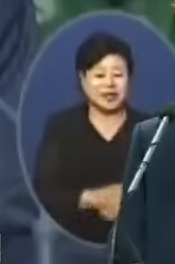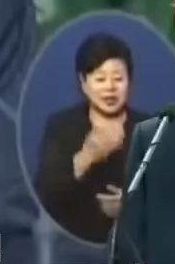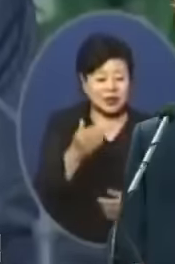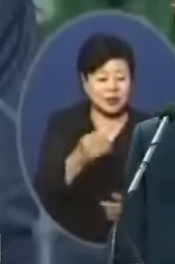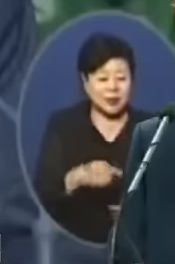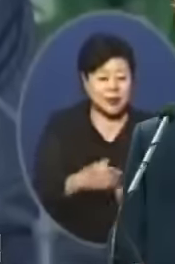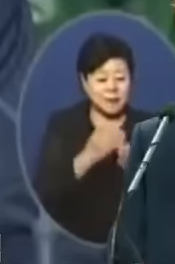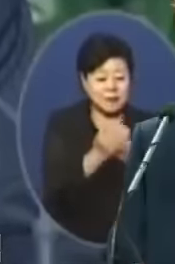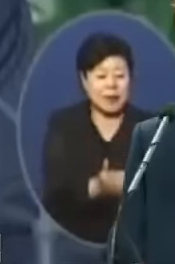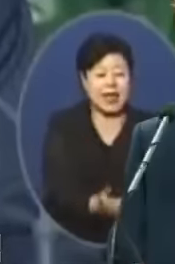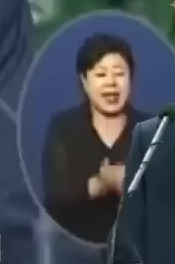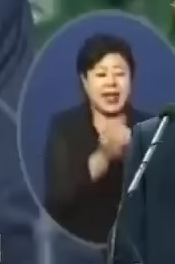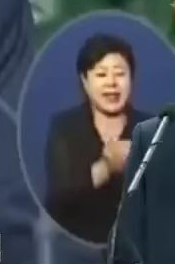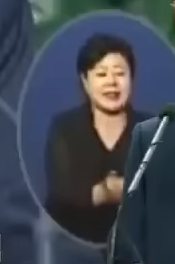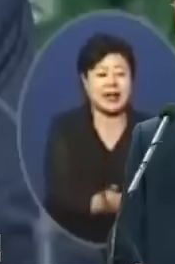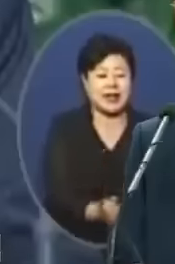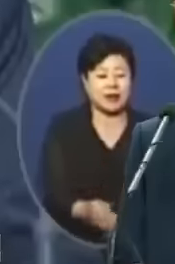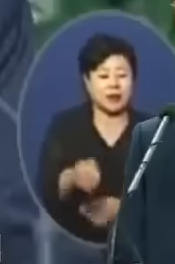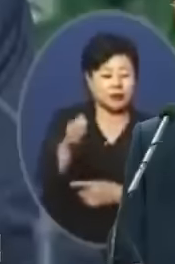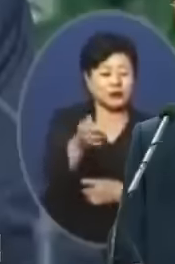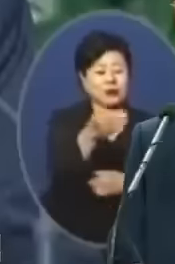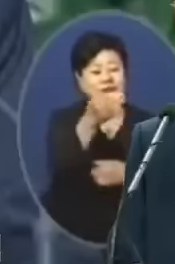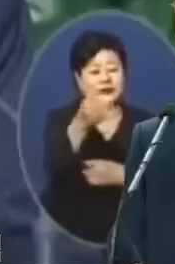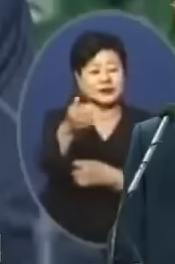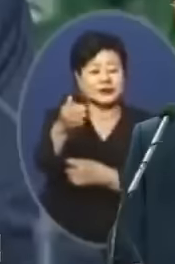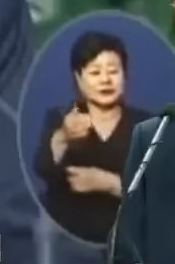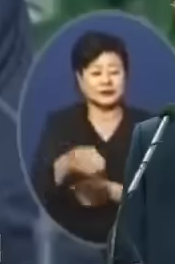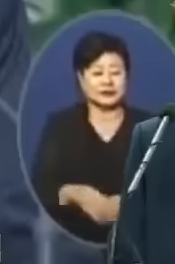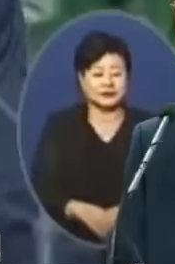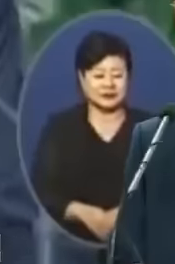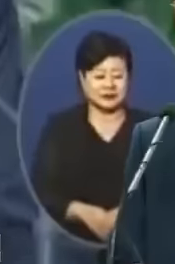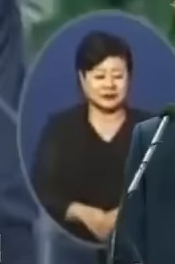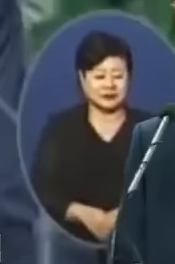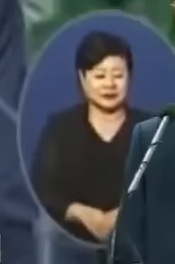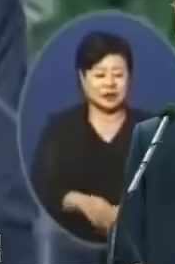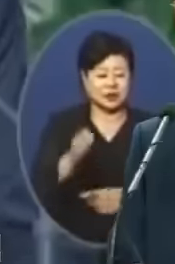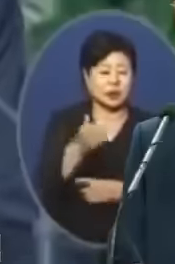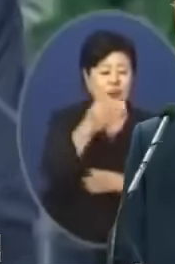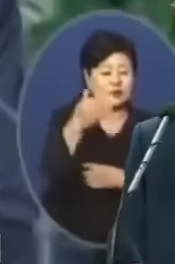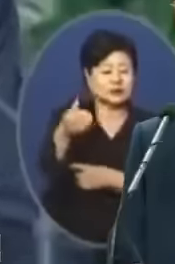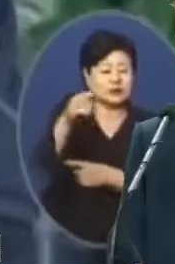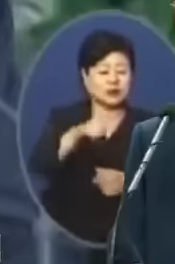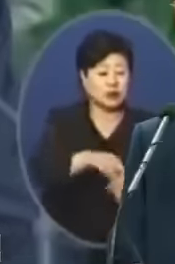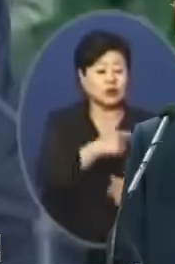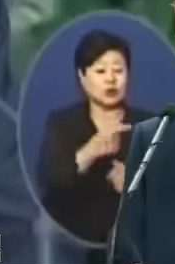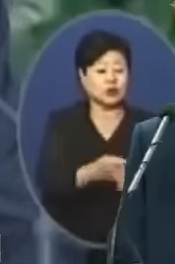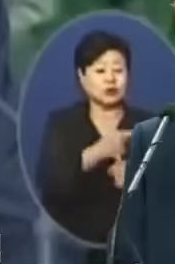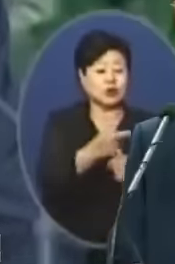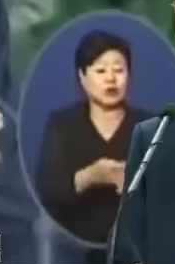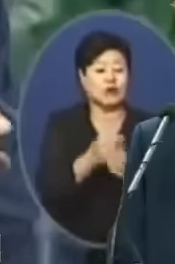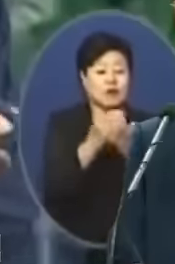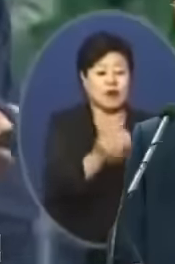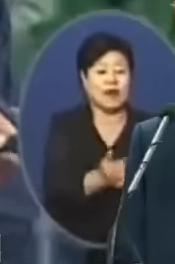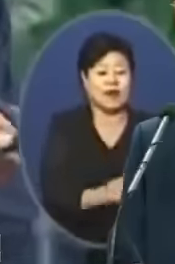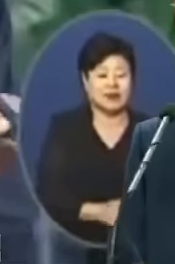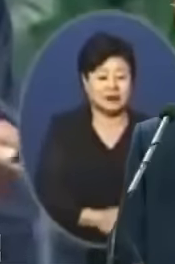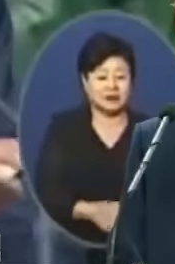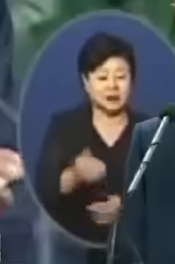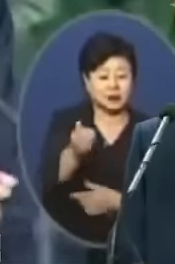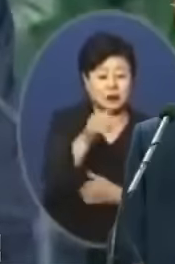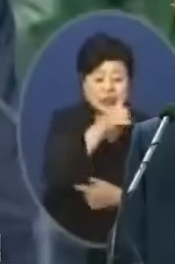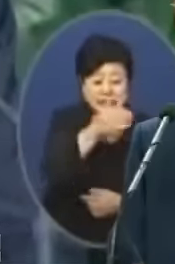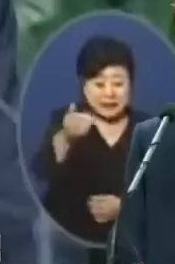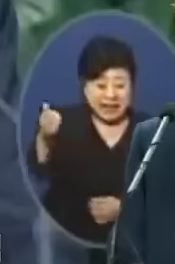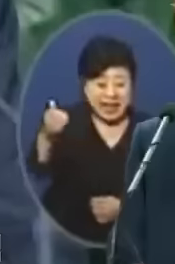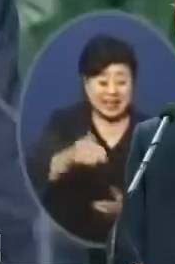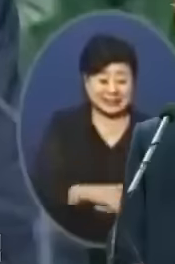여러분 배를 타고 돛을 달아놓으면 여러분이 배를 밀고 가는 것이 아니라 돛이 밀고 가는 것입니다. 여러분 어떤 돛을 달고 있는